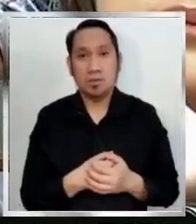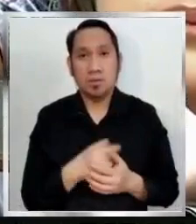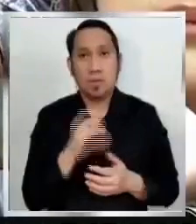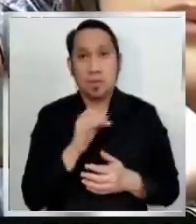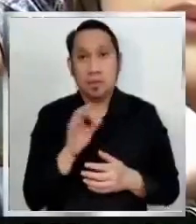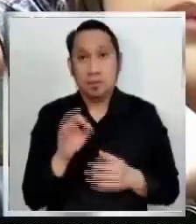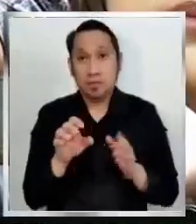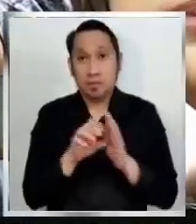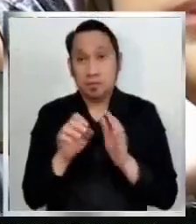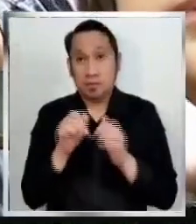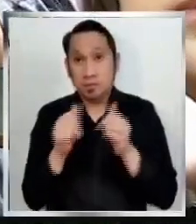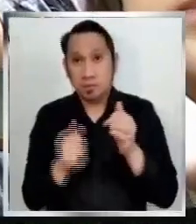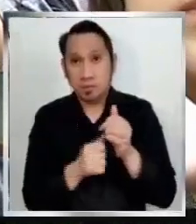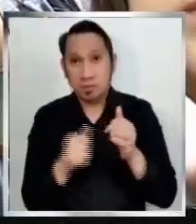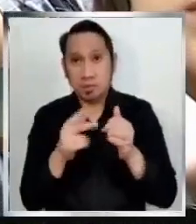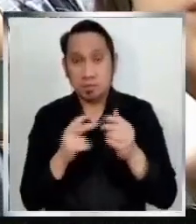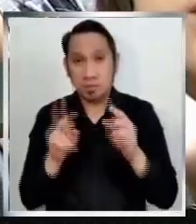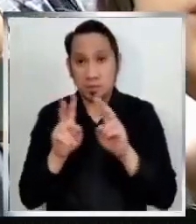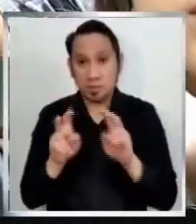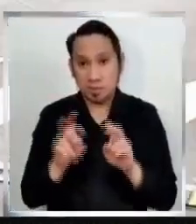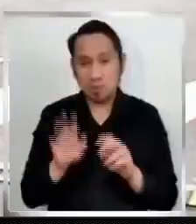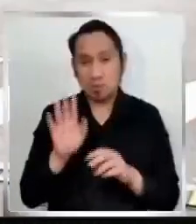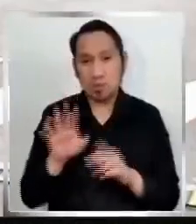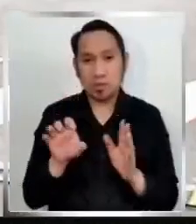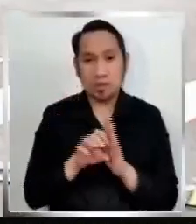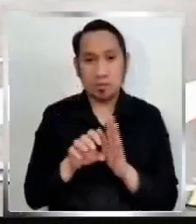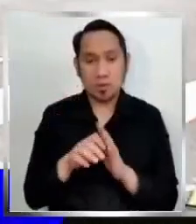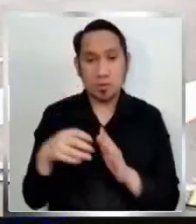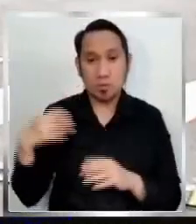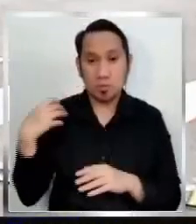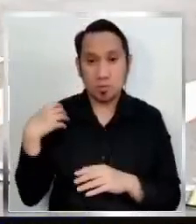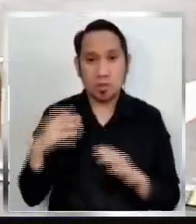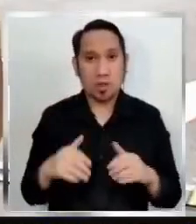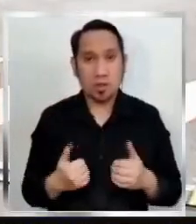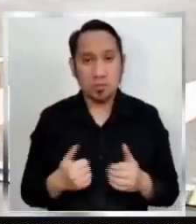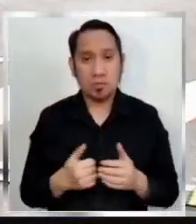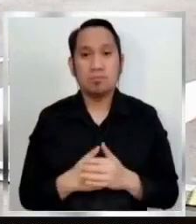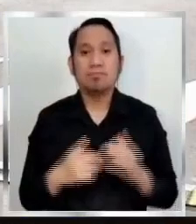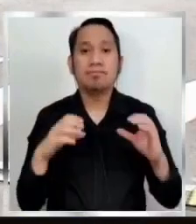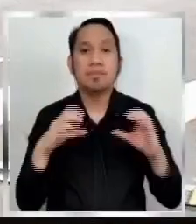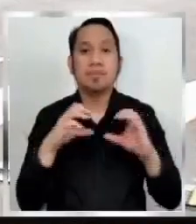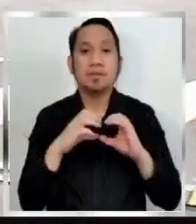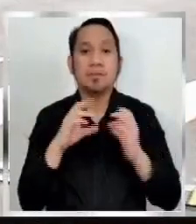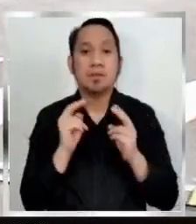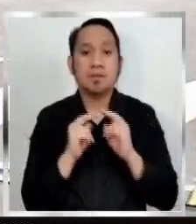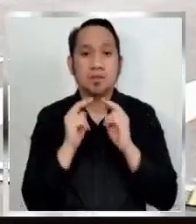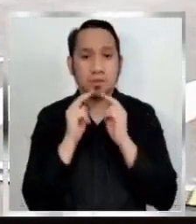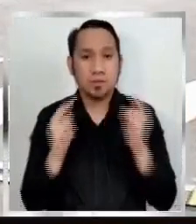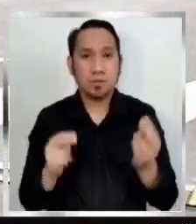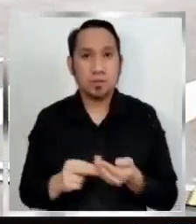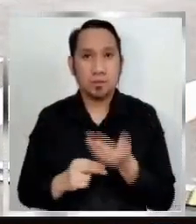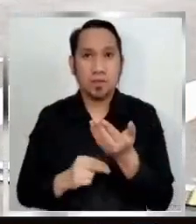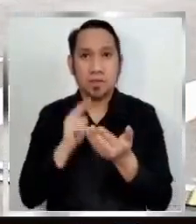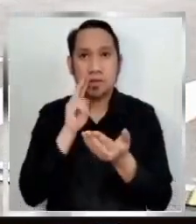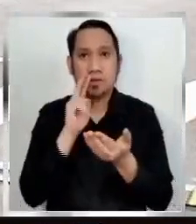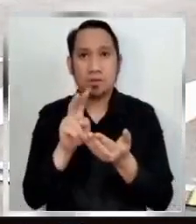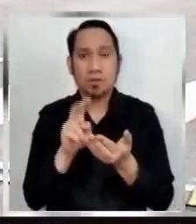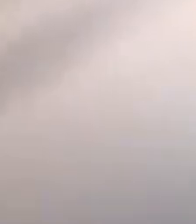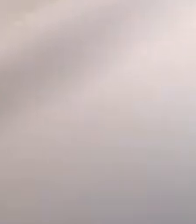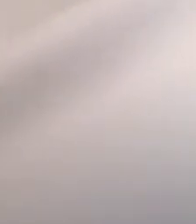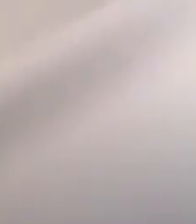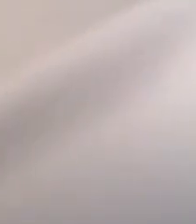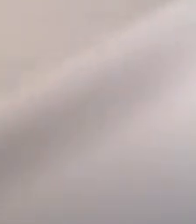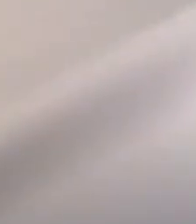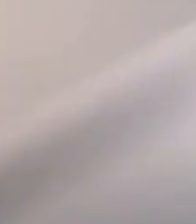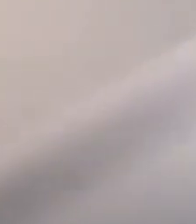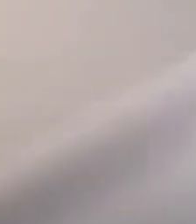tapos iimbestigahan mo yung amo mo, paano yun? Para sa GMA Integrated News, June Veneracion, nakatutok 24 oras.